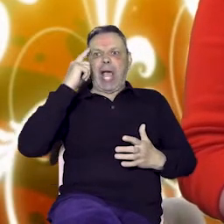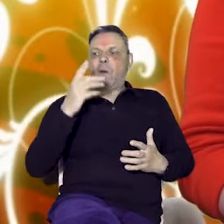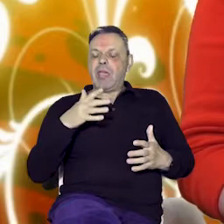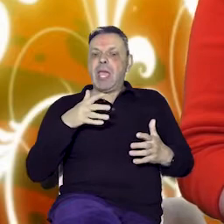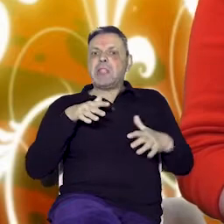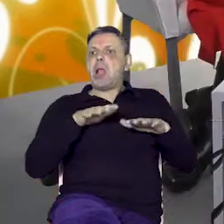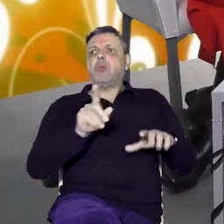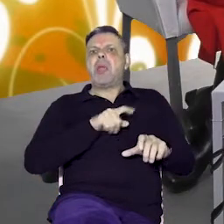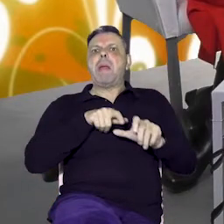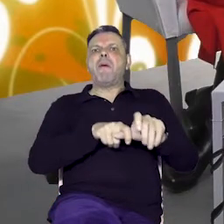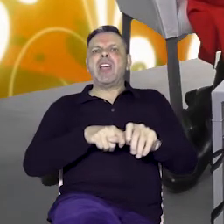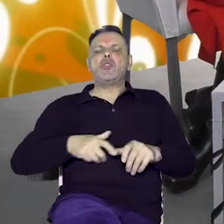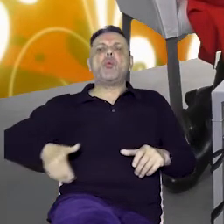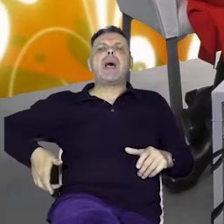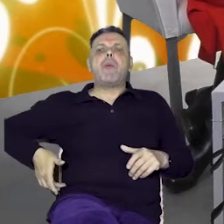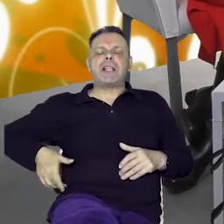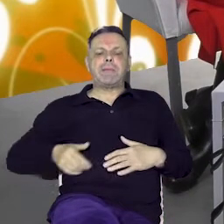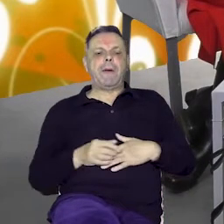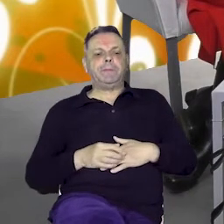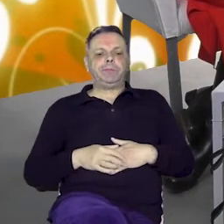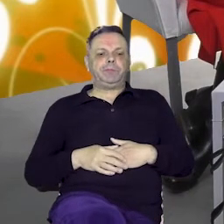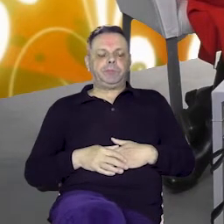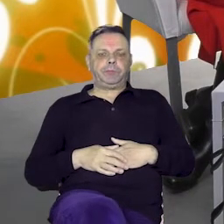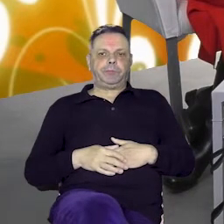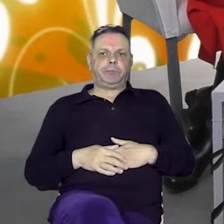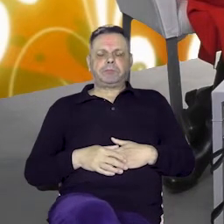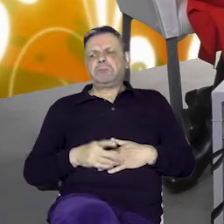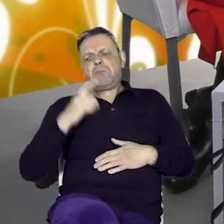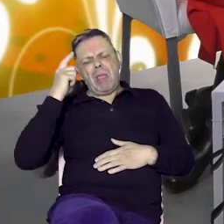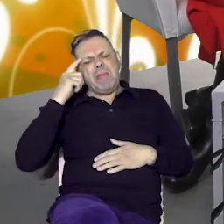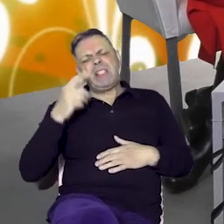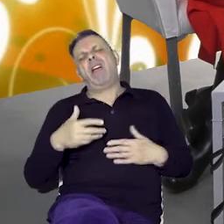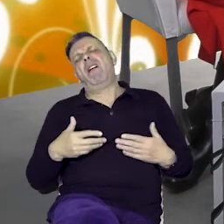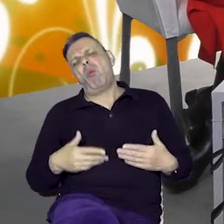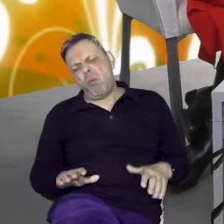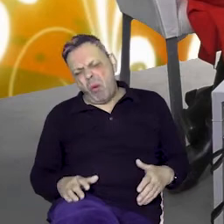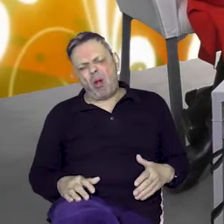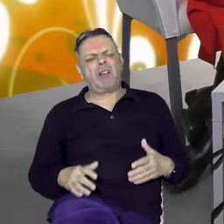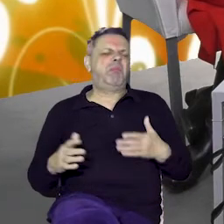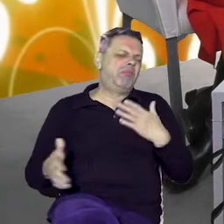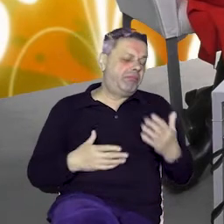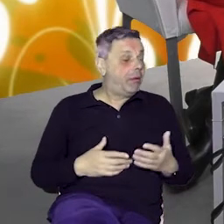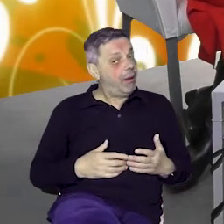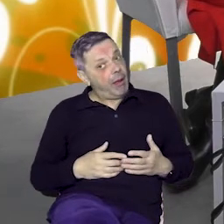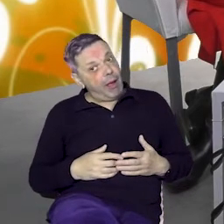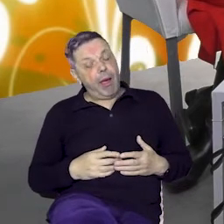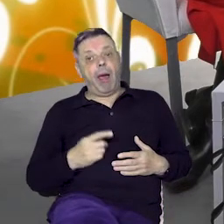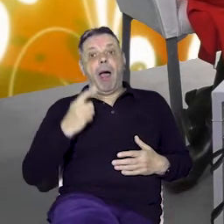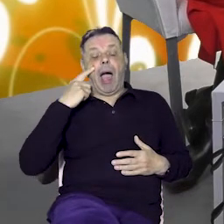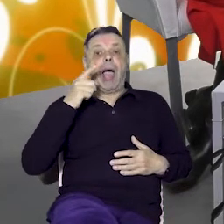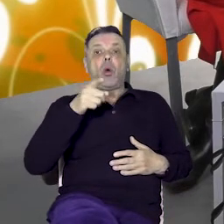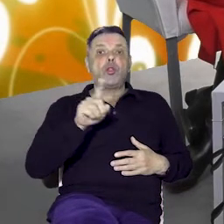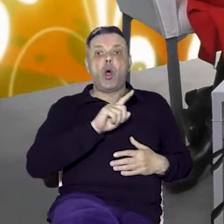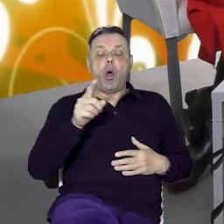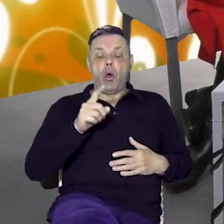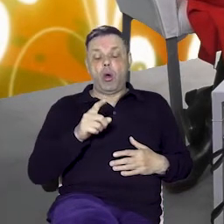povezuju sa bubrezima. Znate, nego ih pripisuju umoru i nekim nespecifičnim tegobama. No, ako to ne